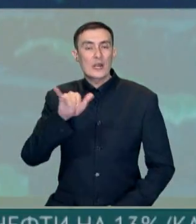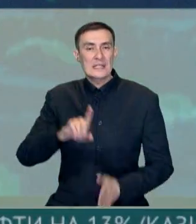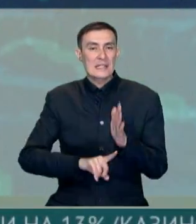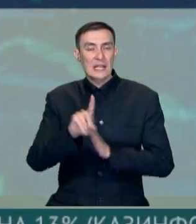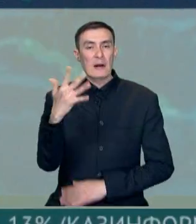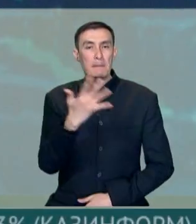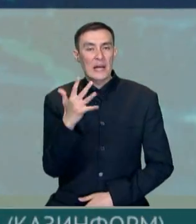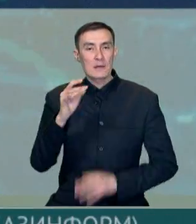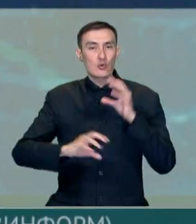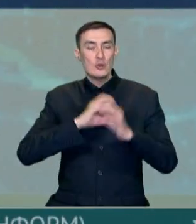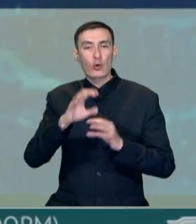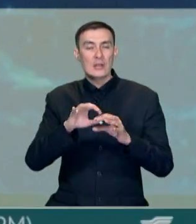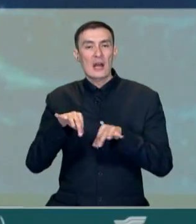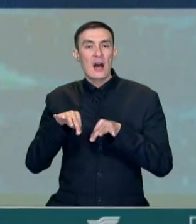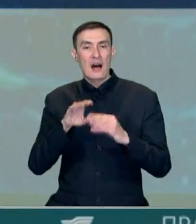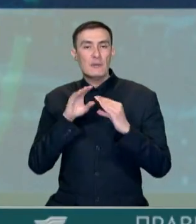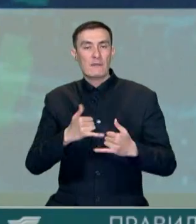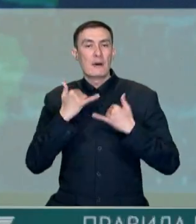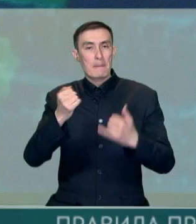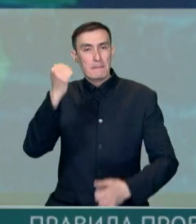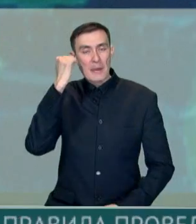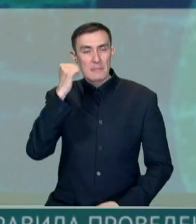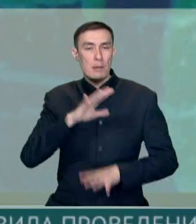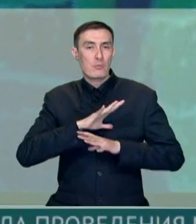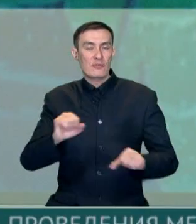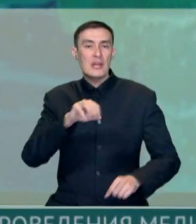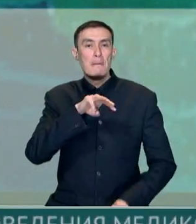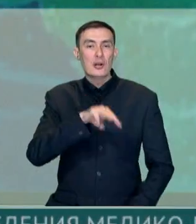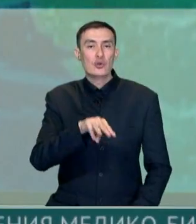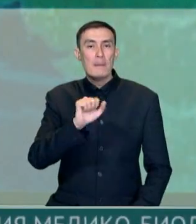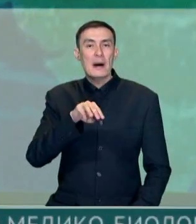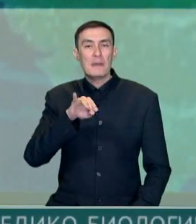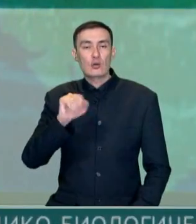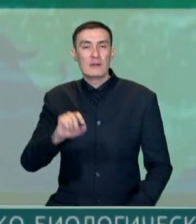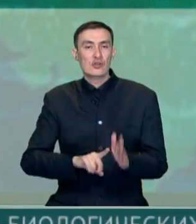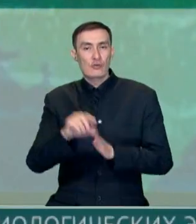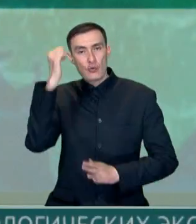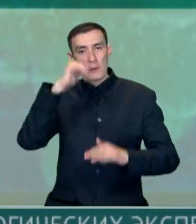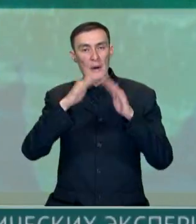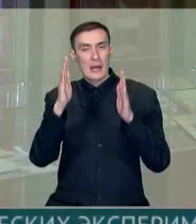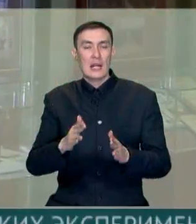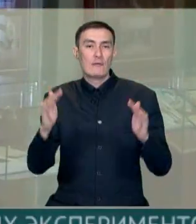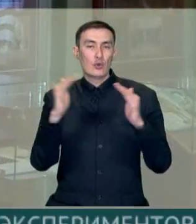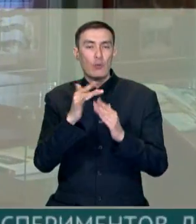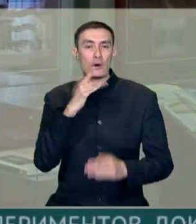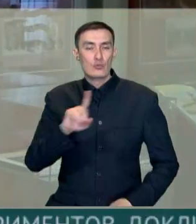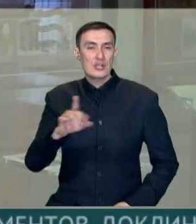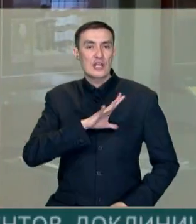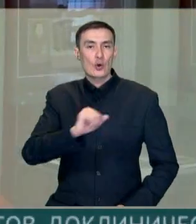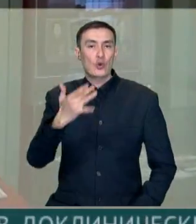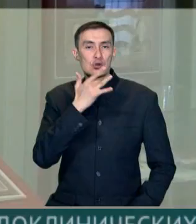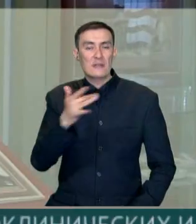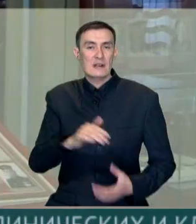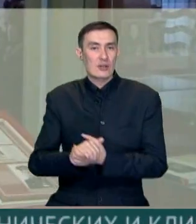5-й международный автопробег в память о подвиге Маншук Маметовой. Он начался у мемориального дома-музея Героя Советского Союза